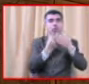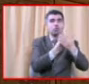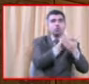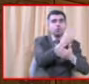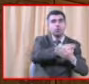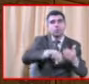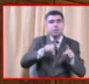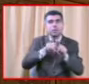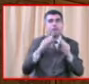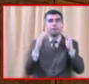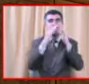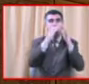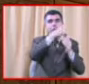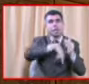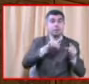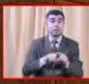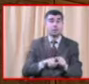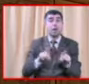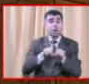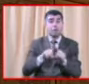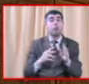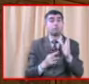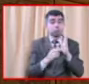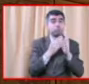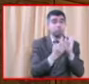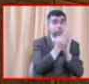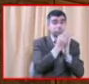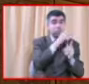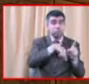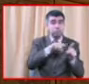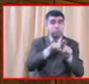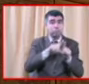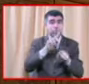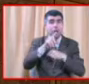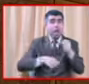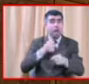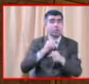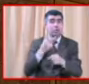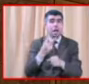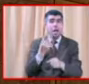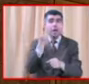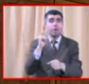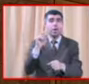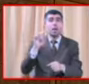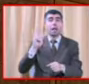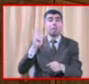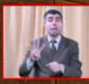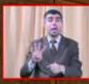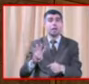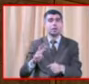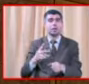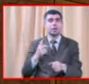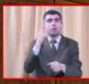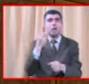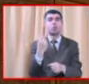الأشغال فيمكن أن نقول بأن المشروع انطلق منذ فبراير 2014 من دون شك كان هناك نوع من